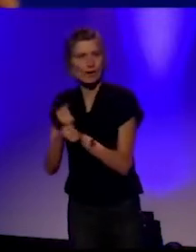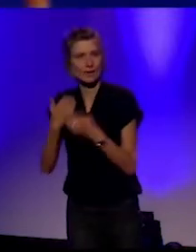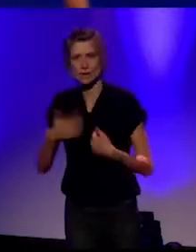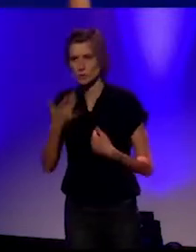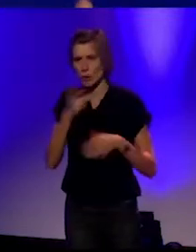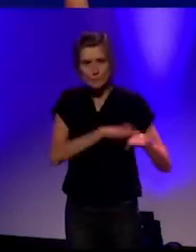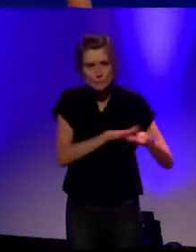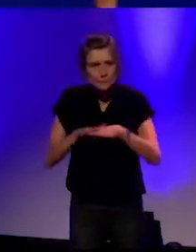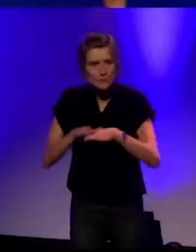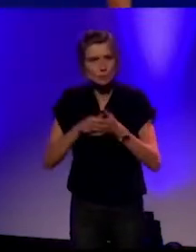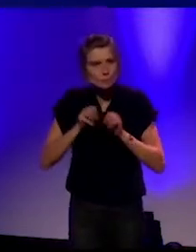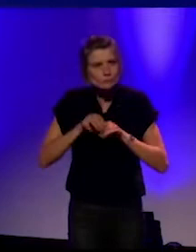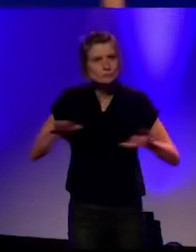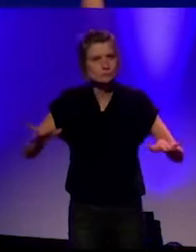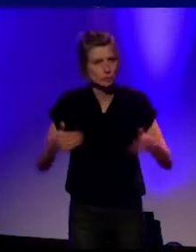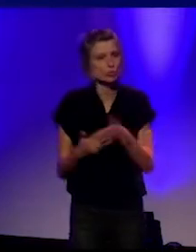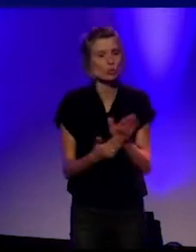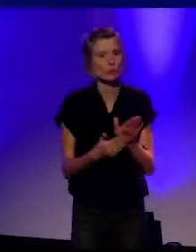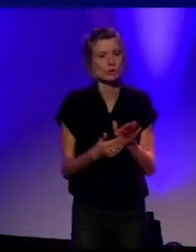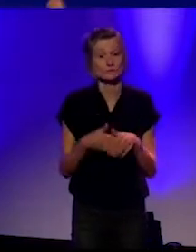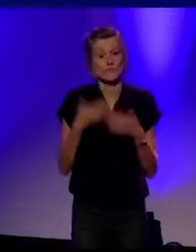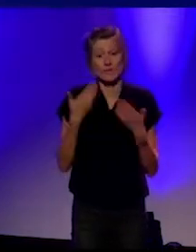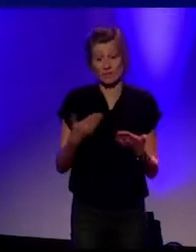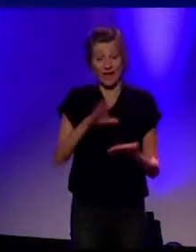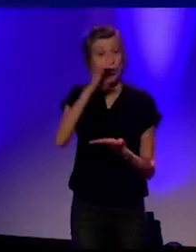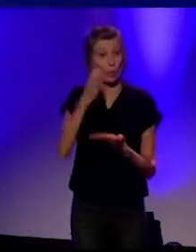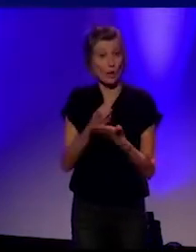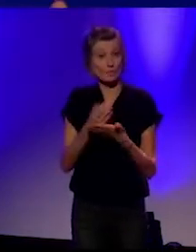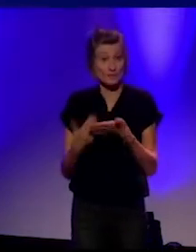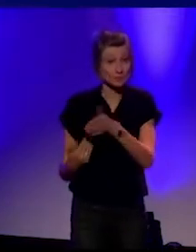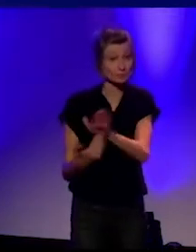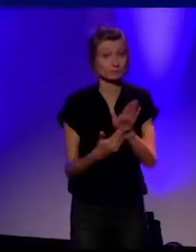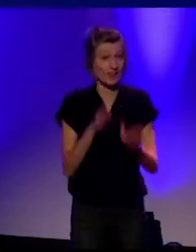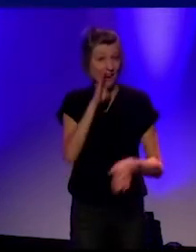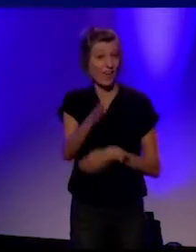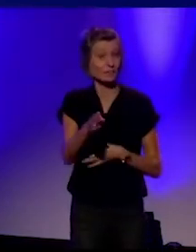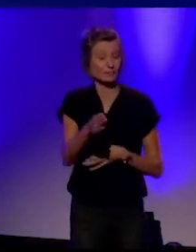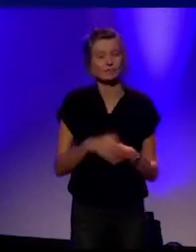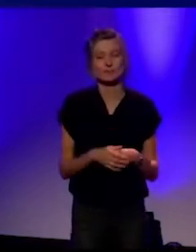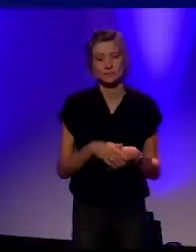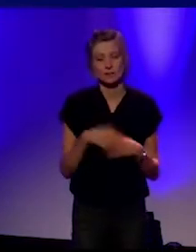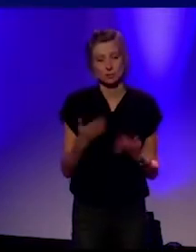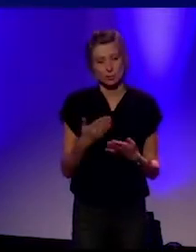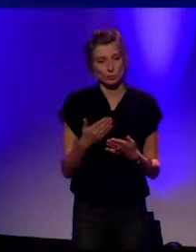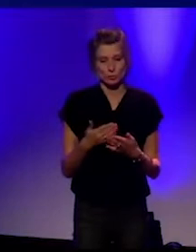De website is live vandaag, het portaal is in wording.